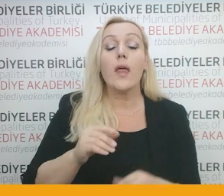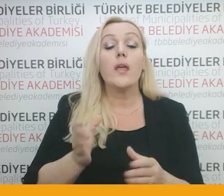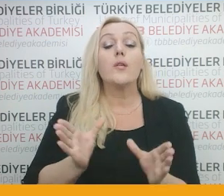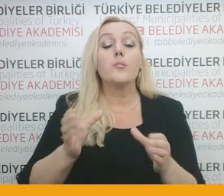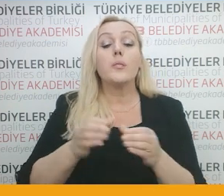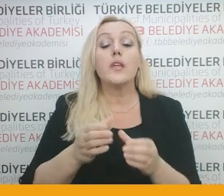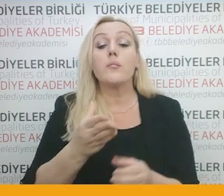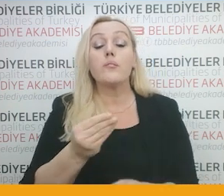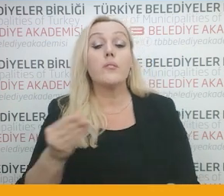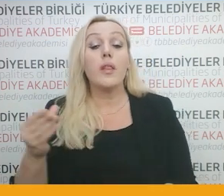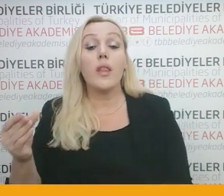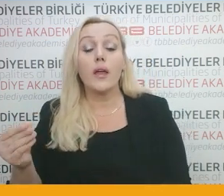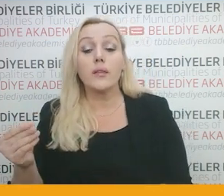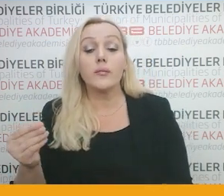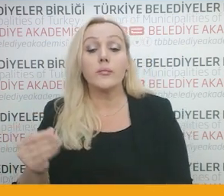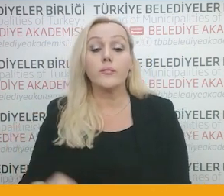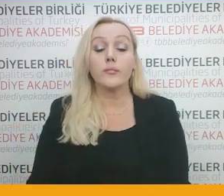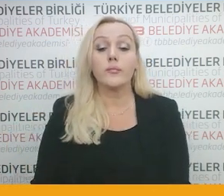birimler bütçeyi